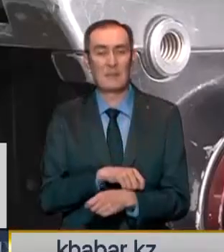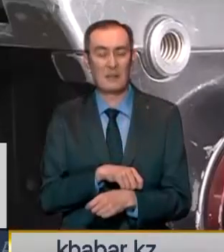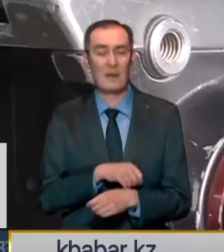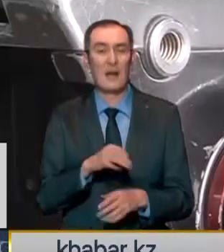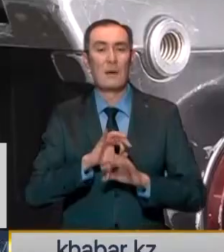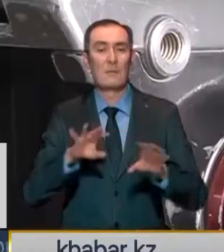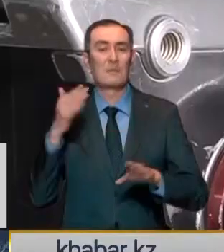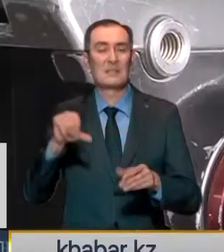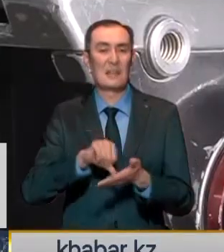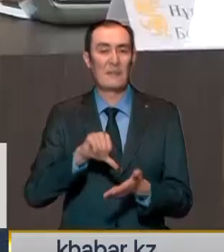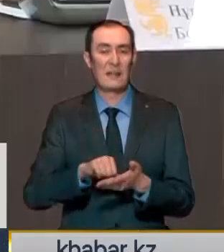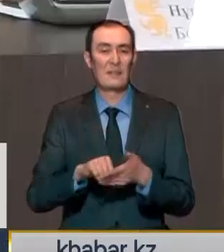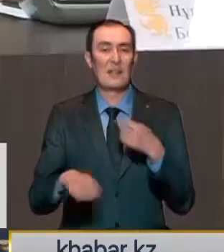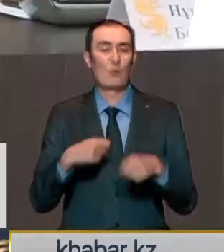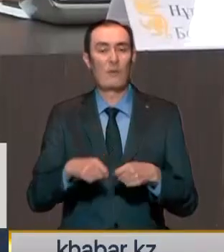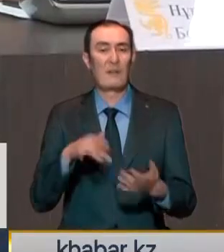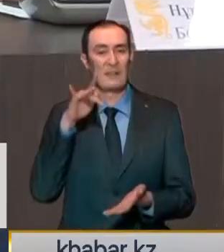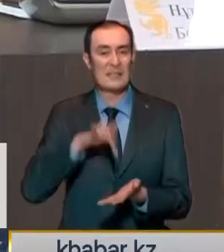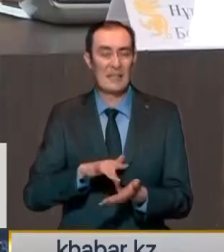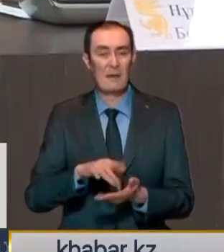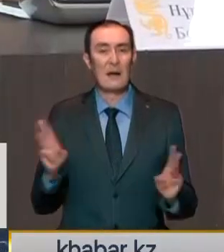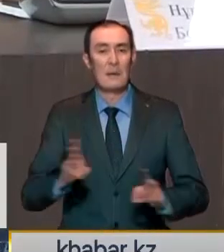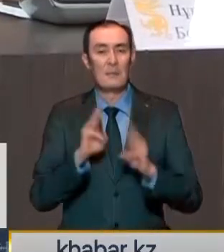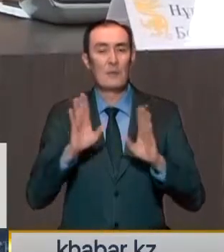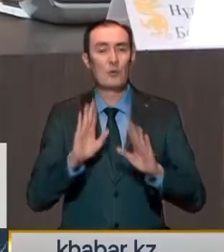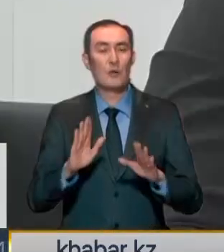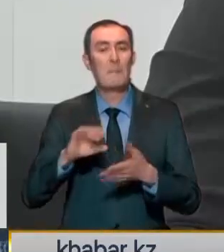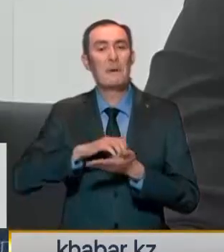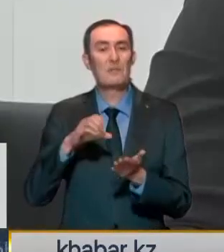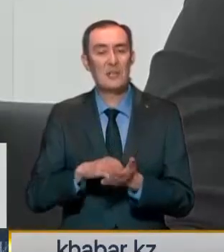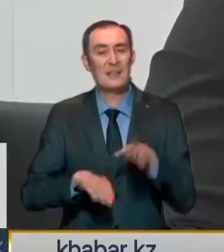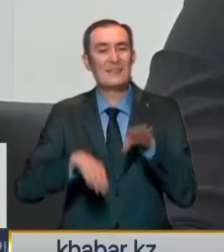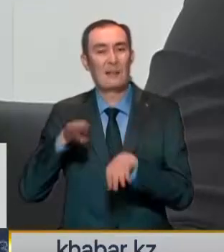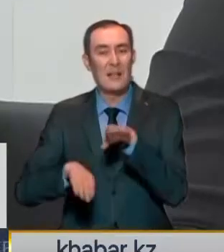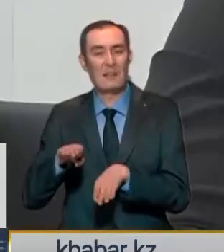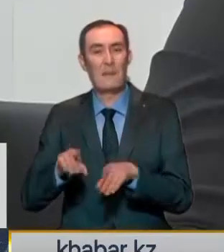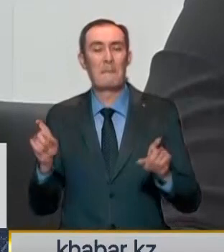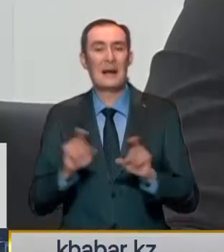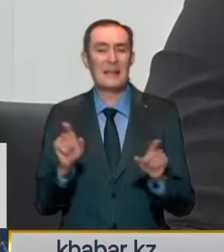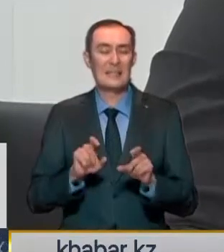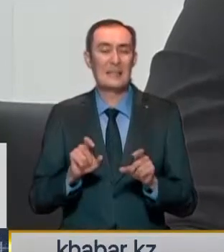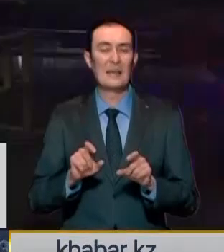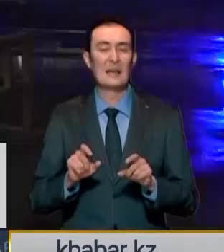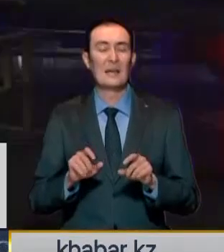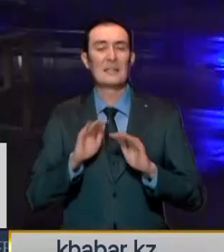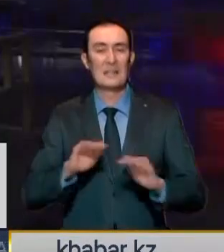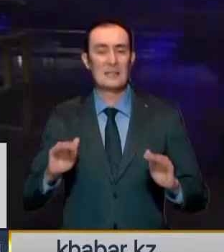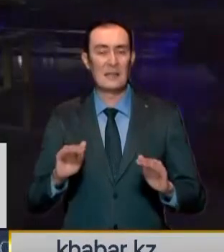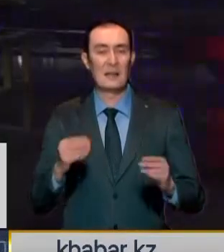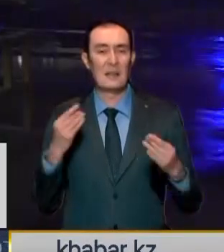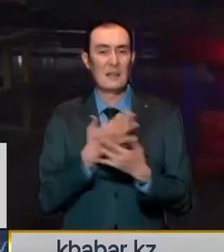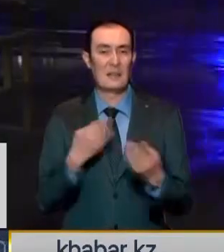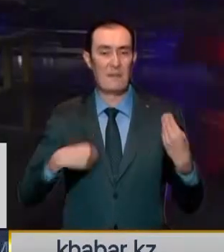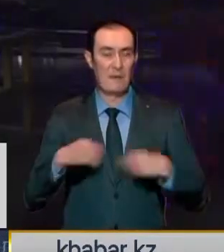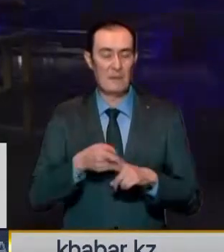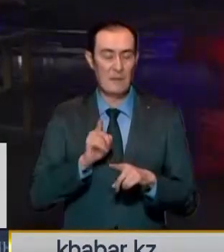По словам представителей торгово-развлекательного центра, пламя охватило только помещение склада магазина детского мира на втором этаже. В тушении